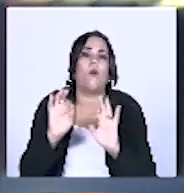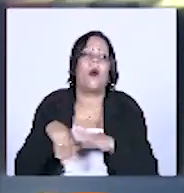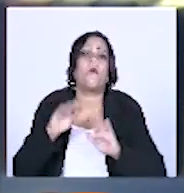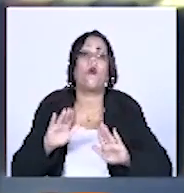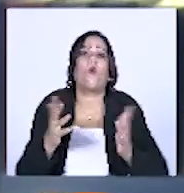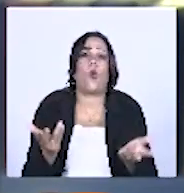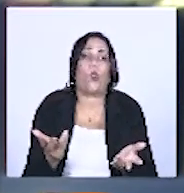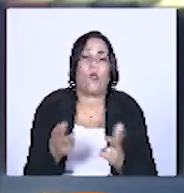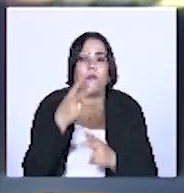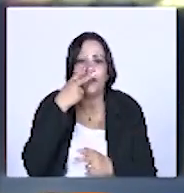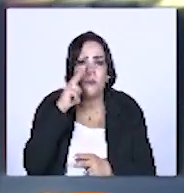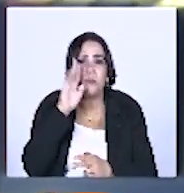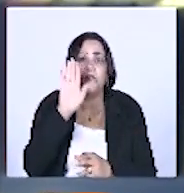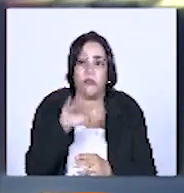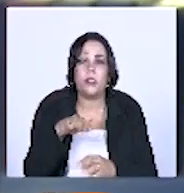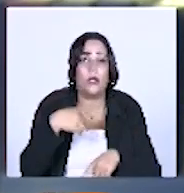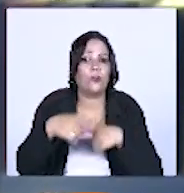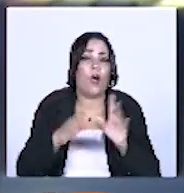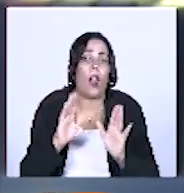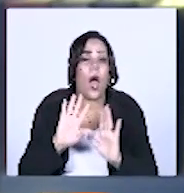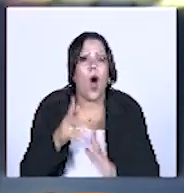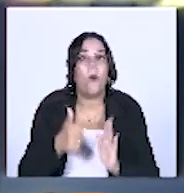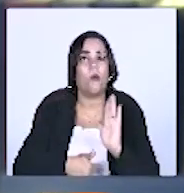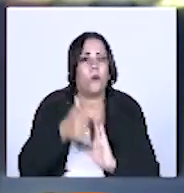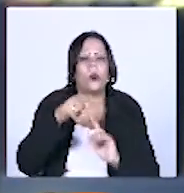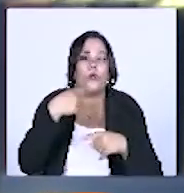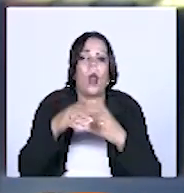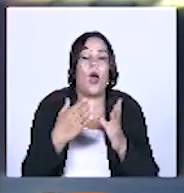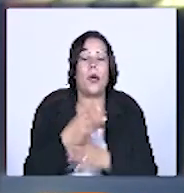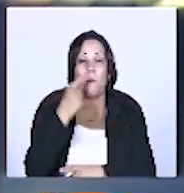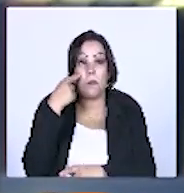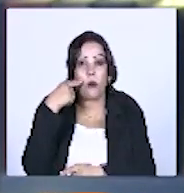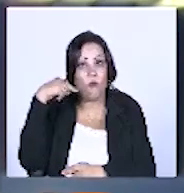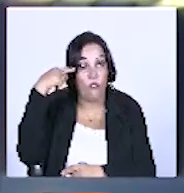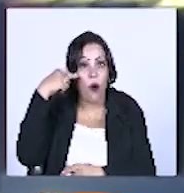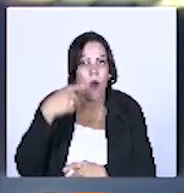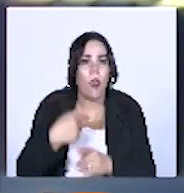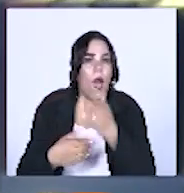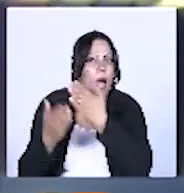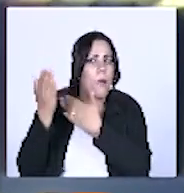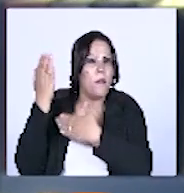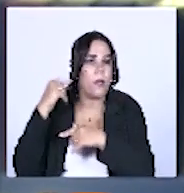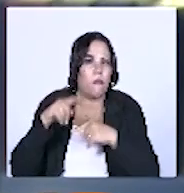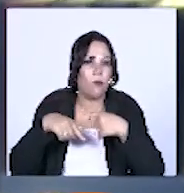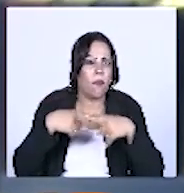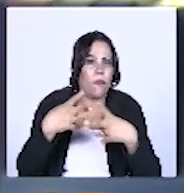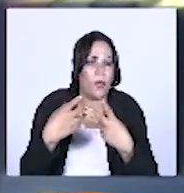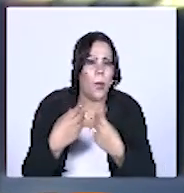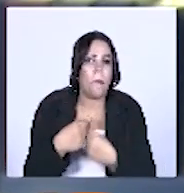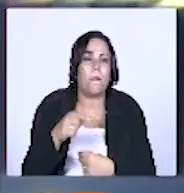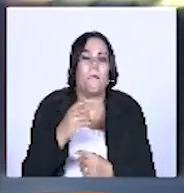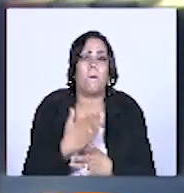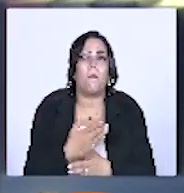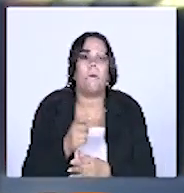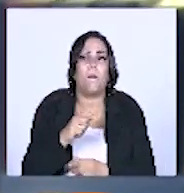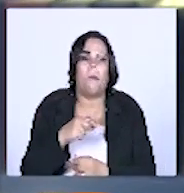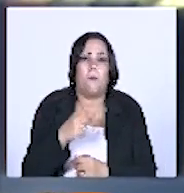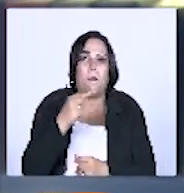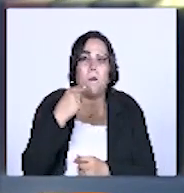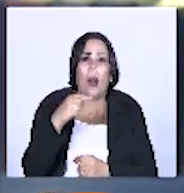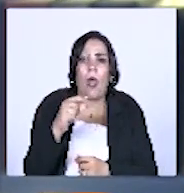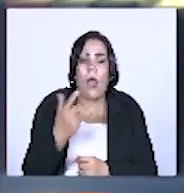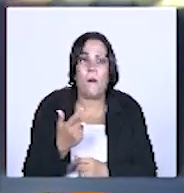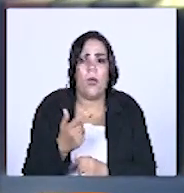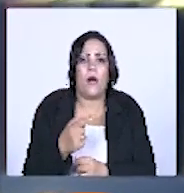دي لكن اتصور يعني طبقا للسوابق التي اتبعت في برنامج زي تكافل وكرامه